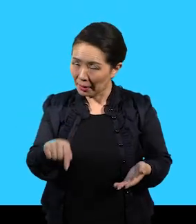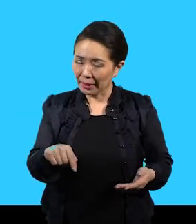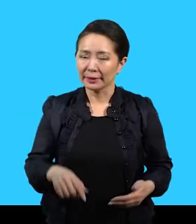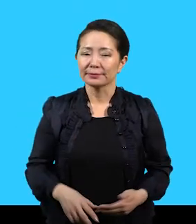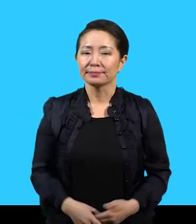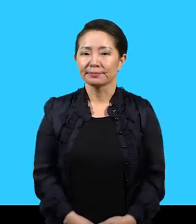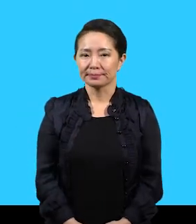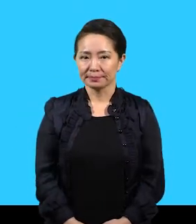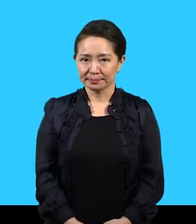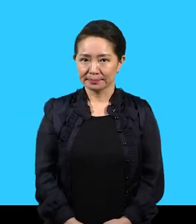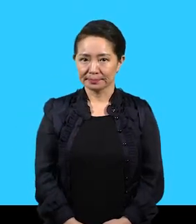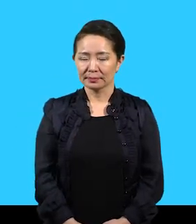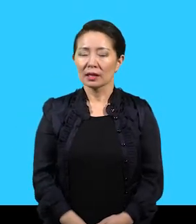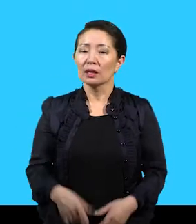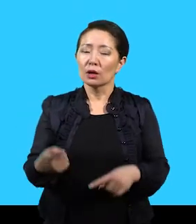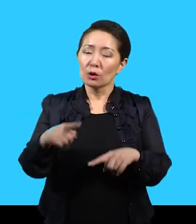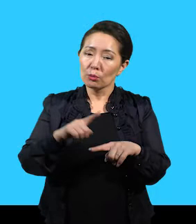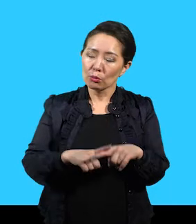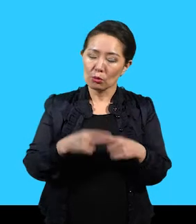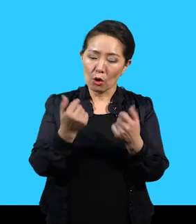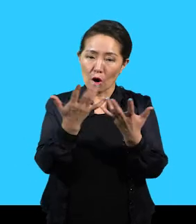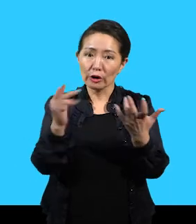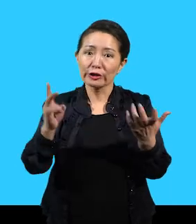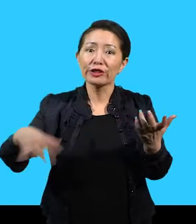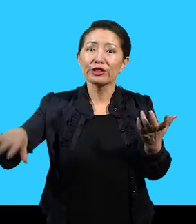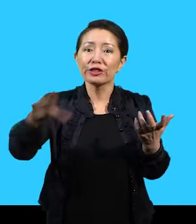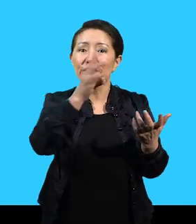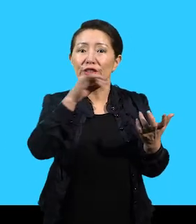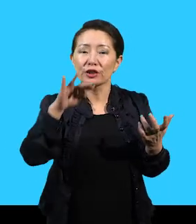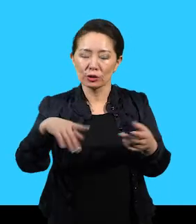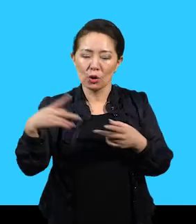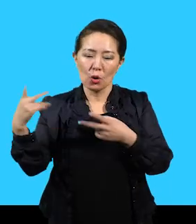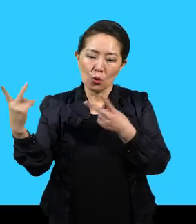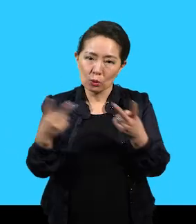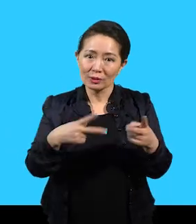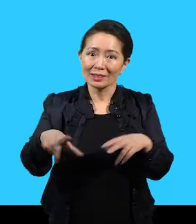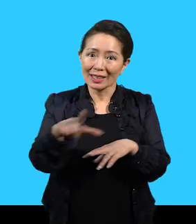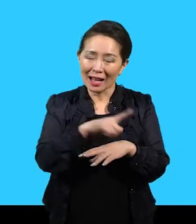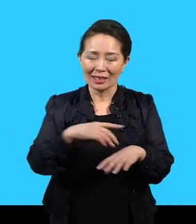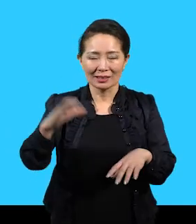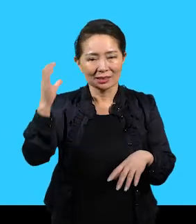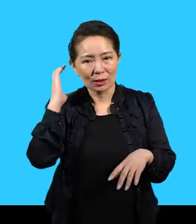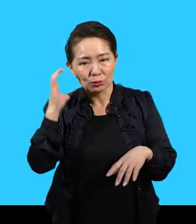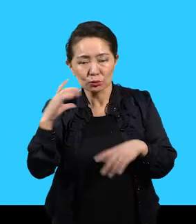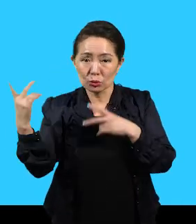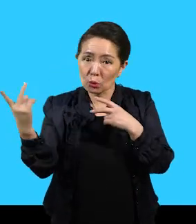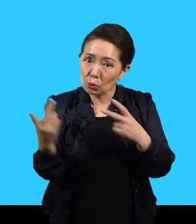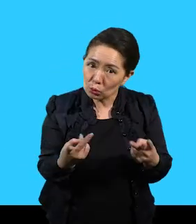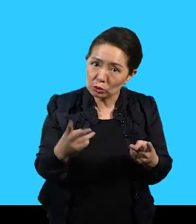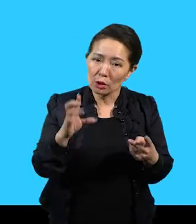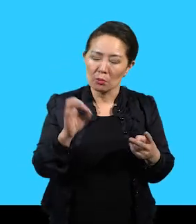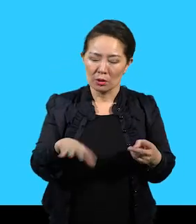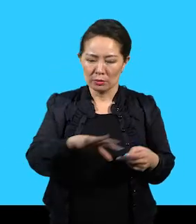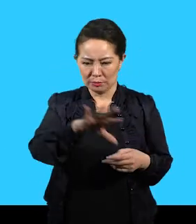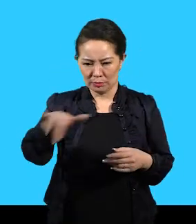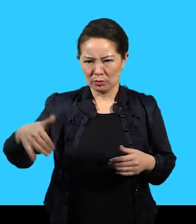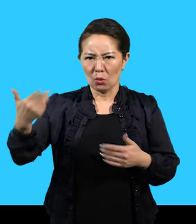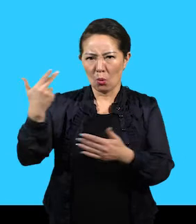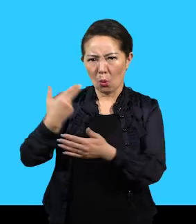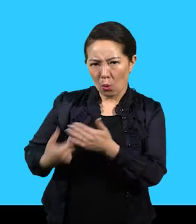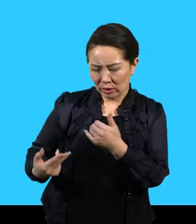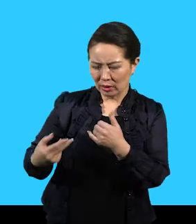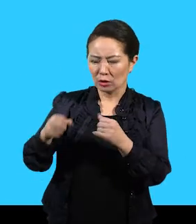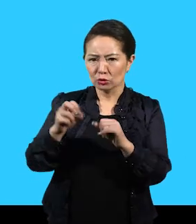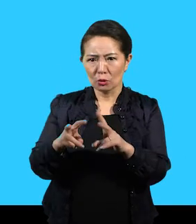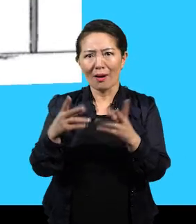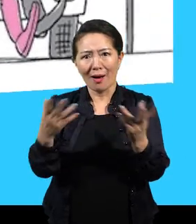бий. Мөн олон нийтийн үйлчилгээний газар нийтийн тээврээр үйлчлүүлэх үедээ бид нар хулгайчид эд